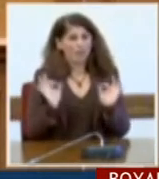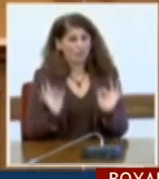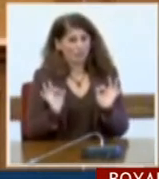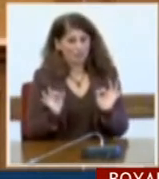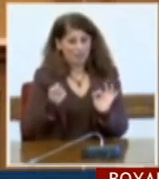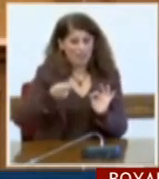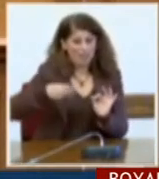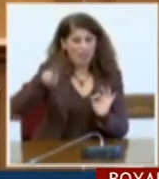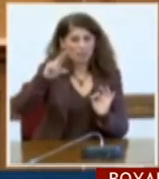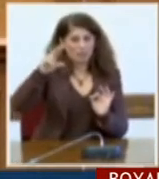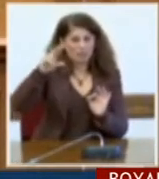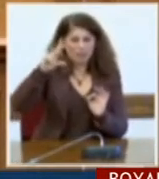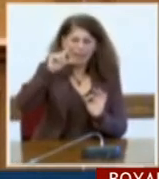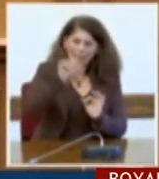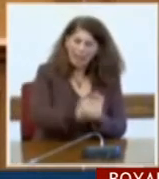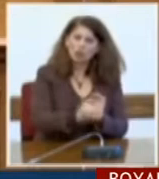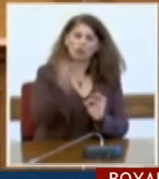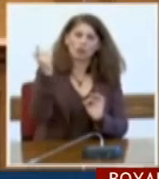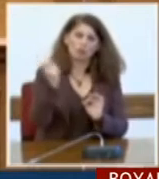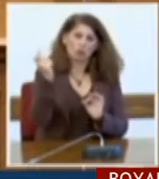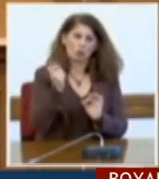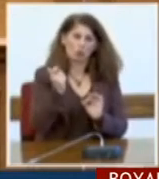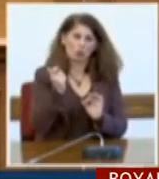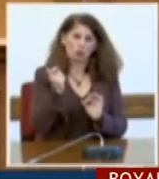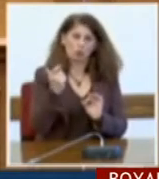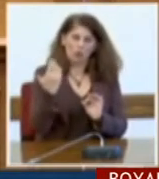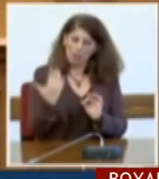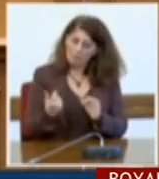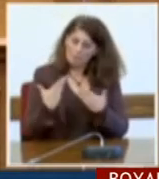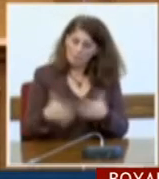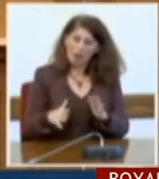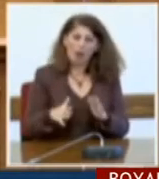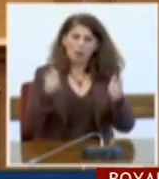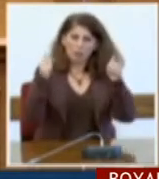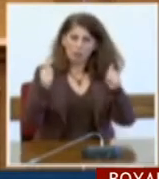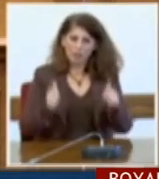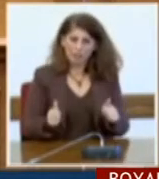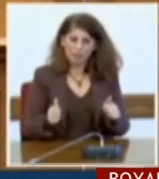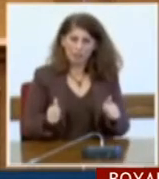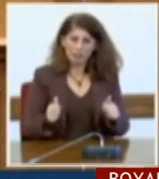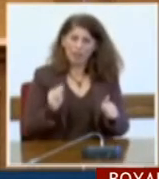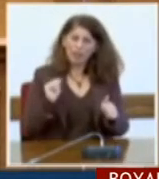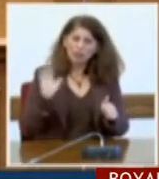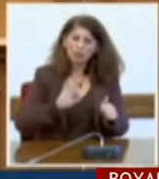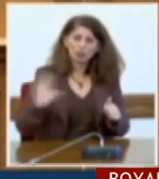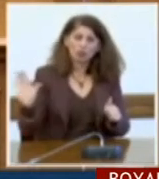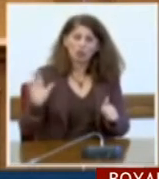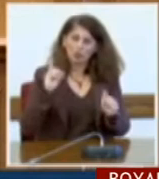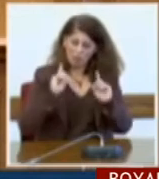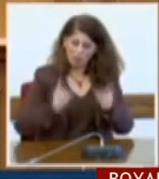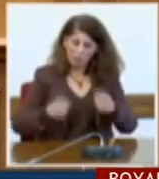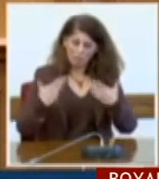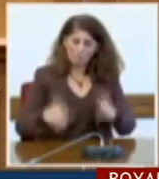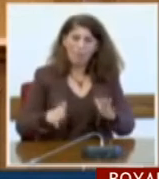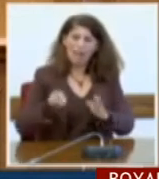του κατώτατου μισθού. Έχω ήδη προαναγγείλει ότι εκτός από την ήδη αποφασισμένη αύξηση, η οποία